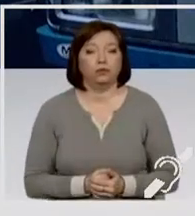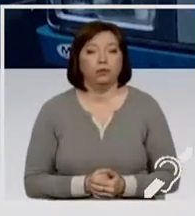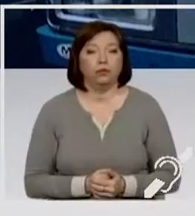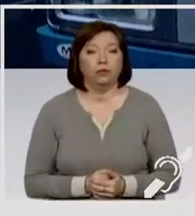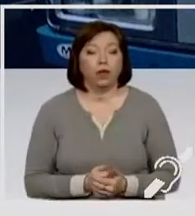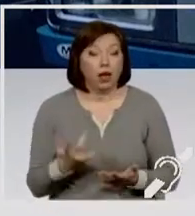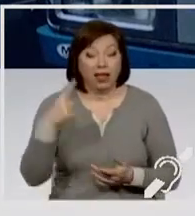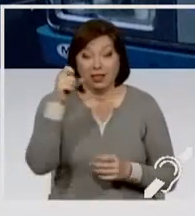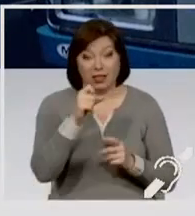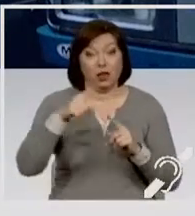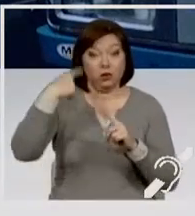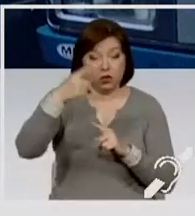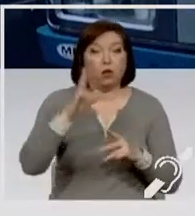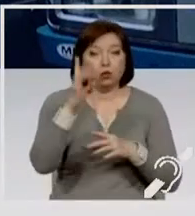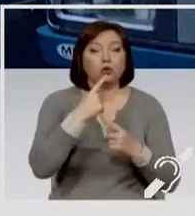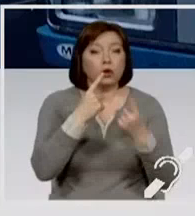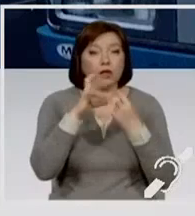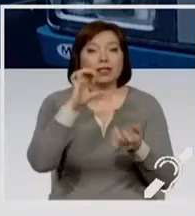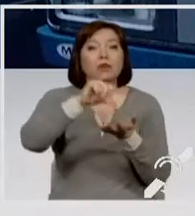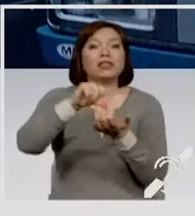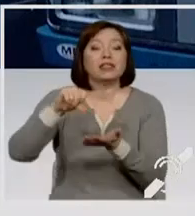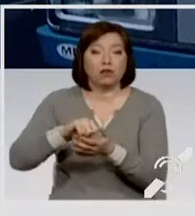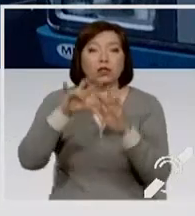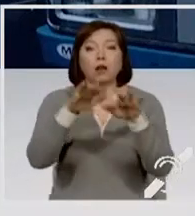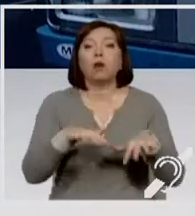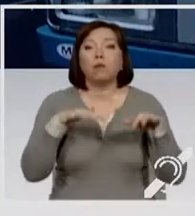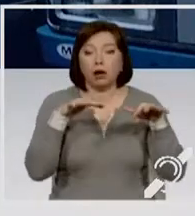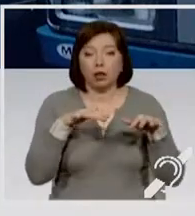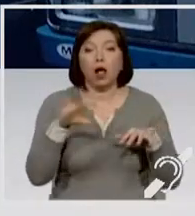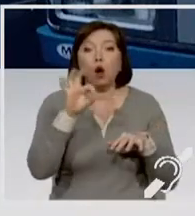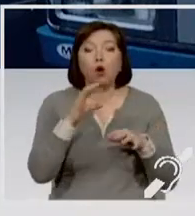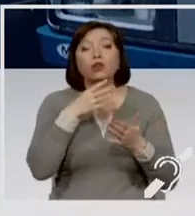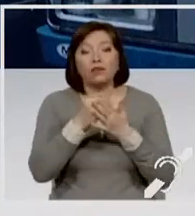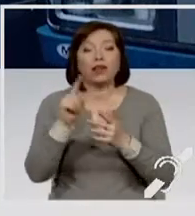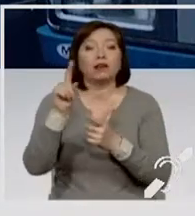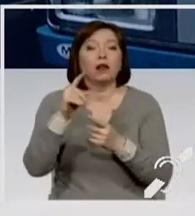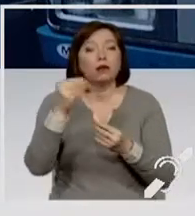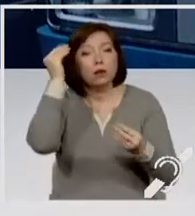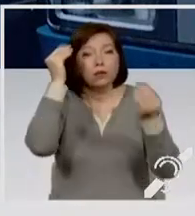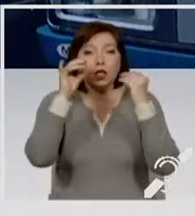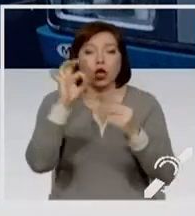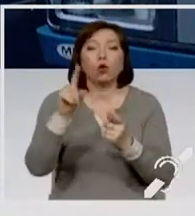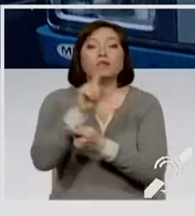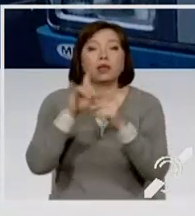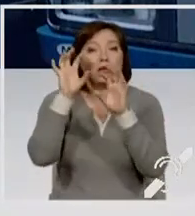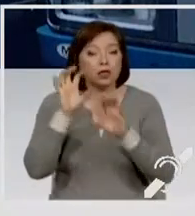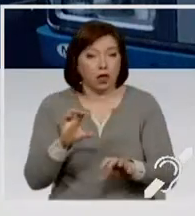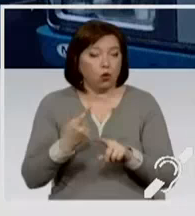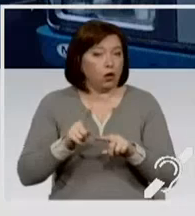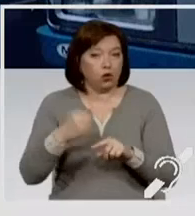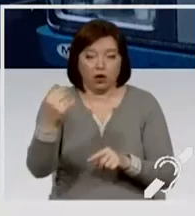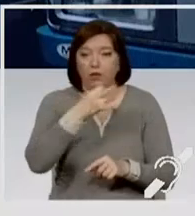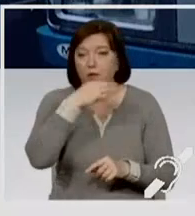pasageri. Săptămâna viitoare ei vor discuta cu reprezentanții Parlamentului pe marginea modificărilor la codul rutier care i-au